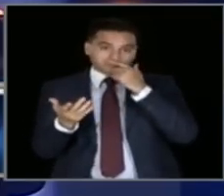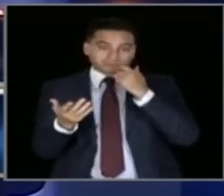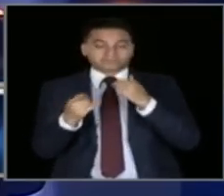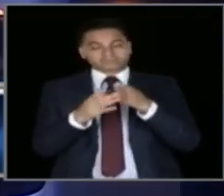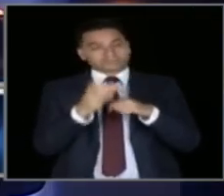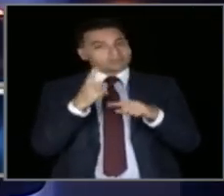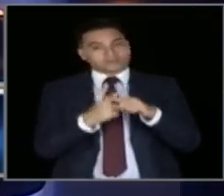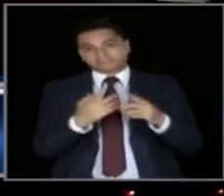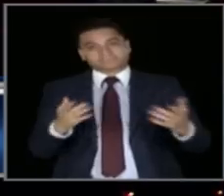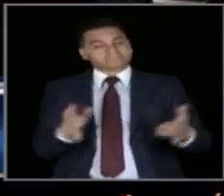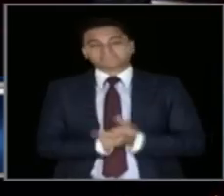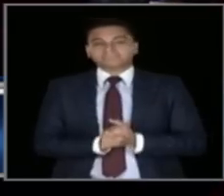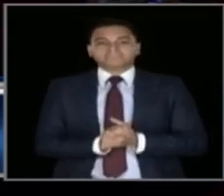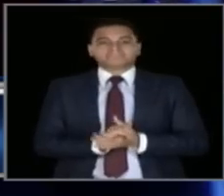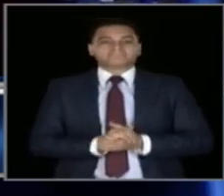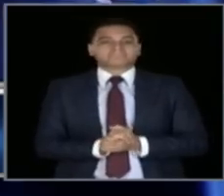إجابة خاطئة.